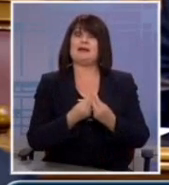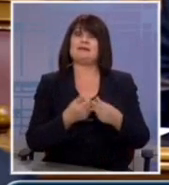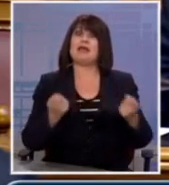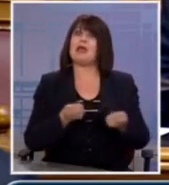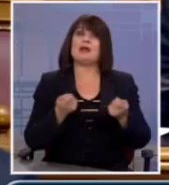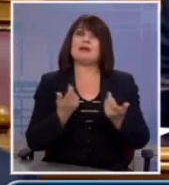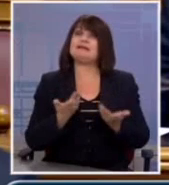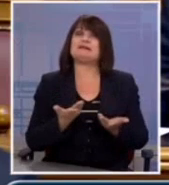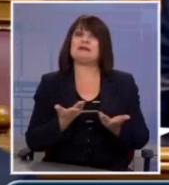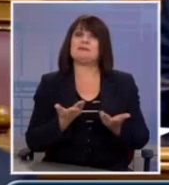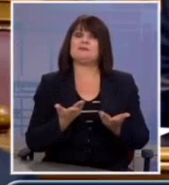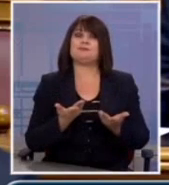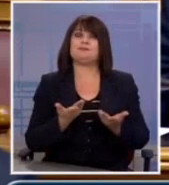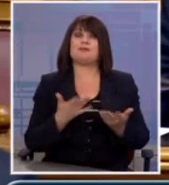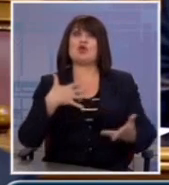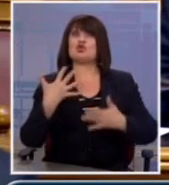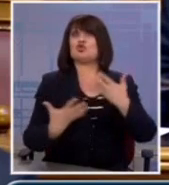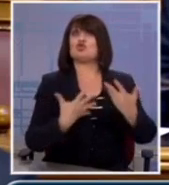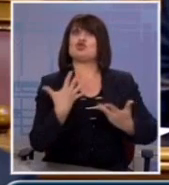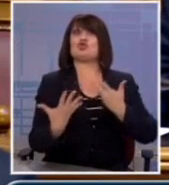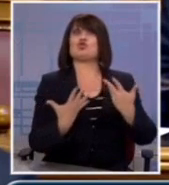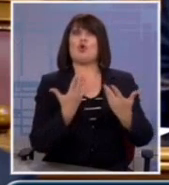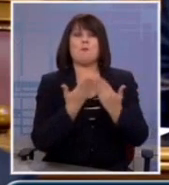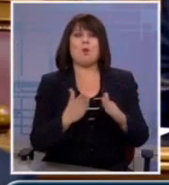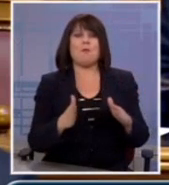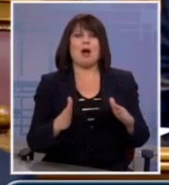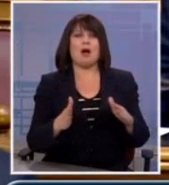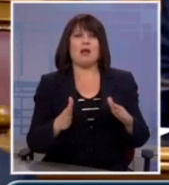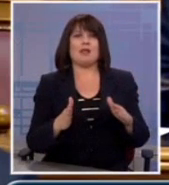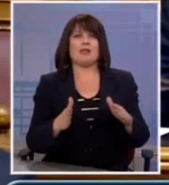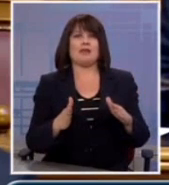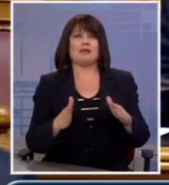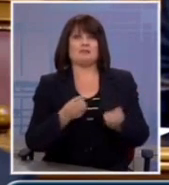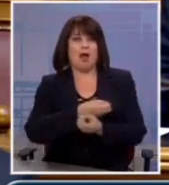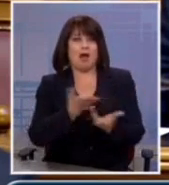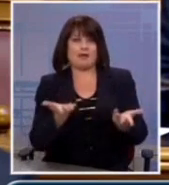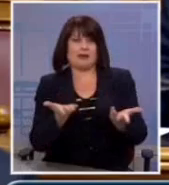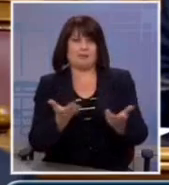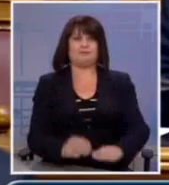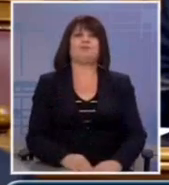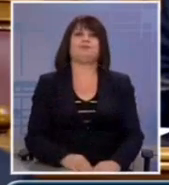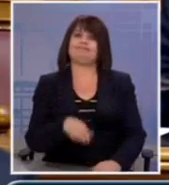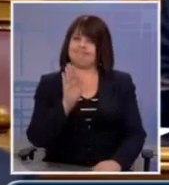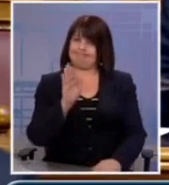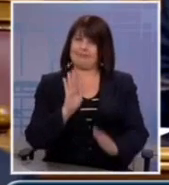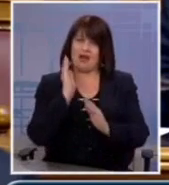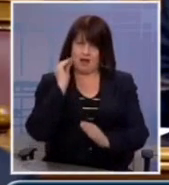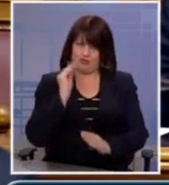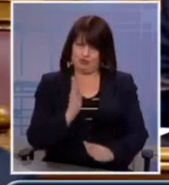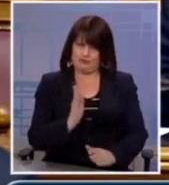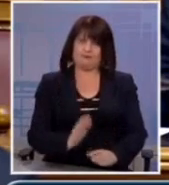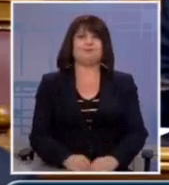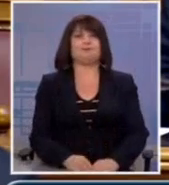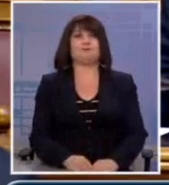πραγματικά ένα σοου, ένα προβοκάρισμα σε κοινή θέα. Ακούστε κύριε Θεοδωράκη,